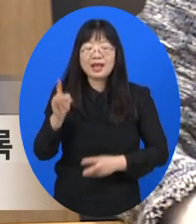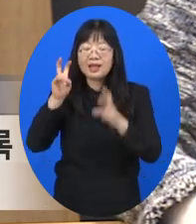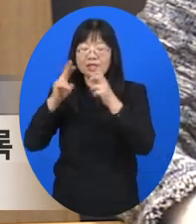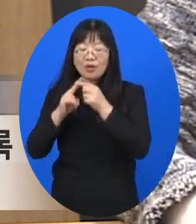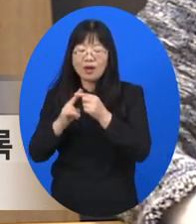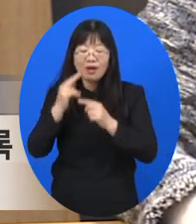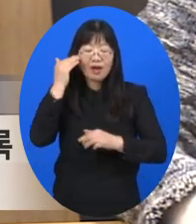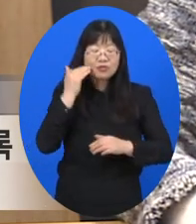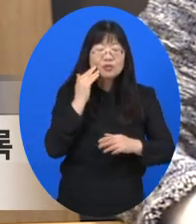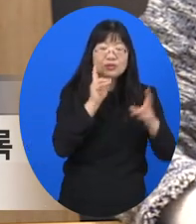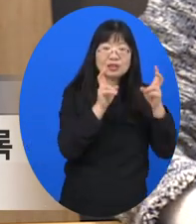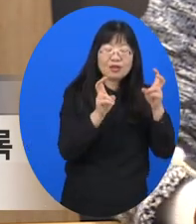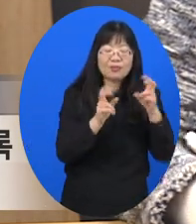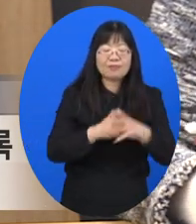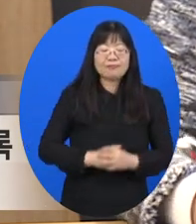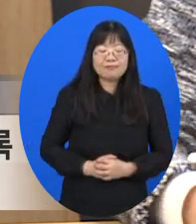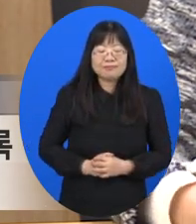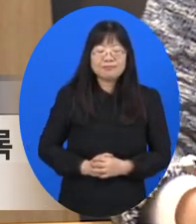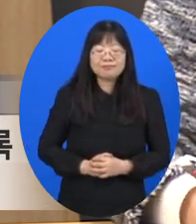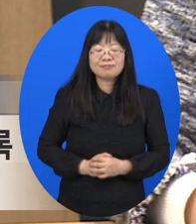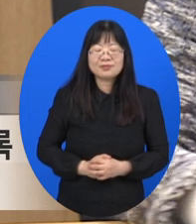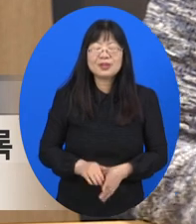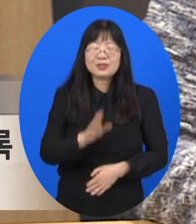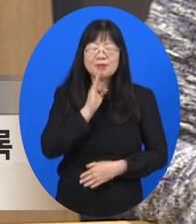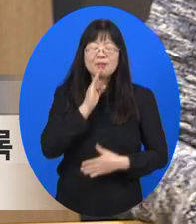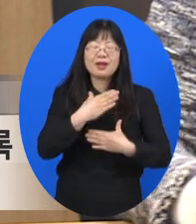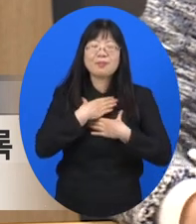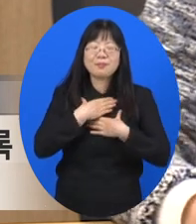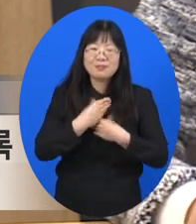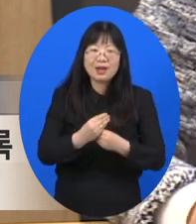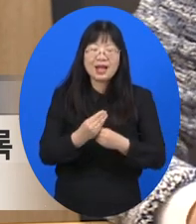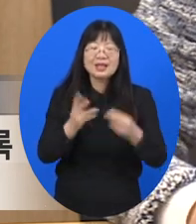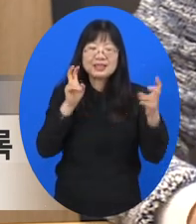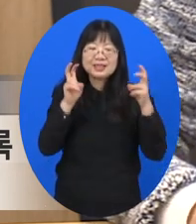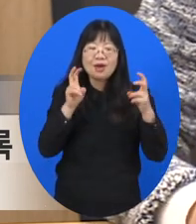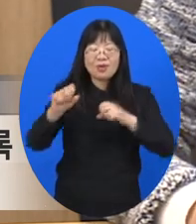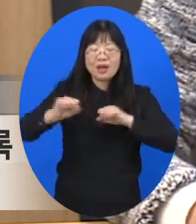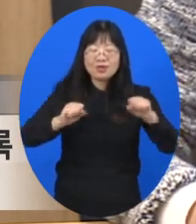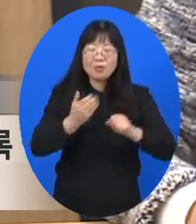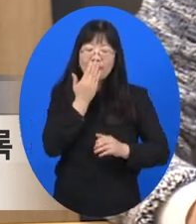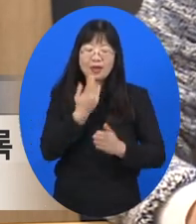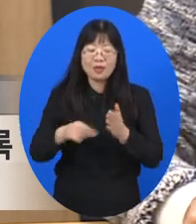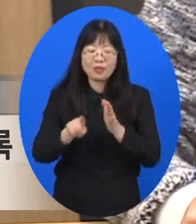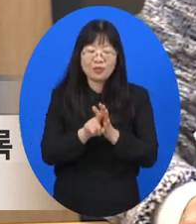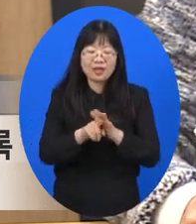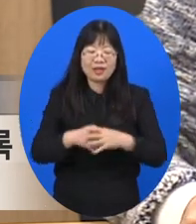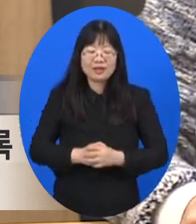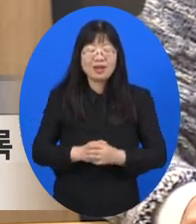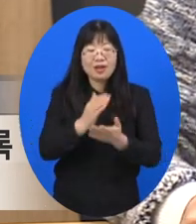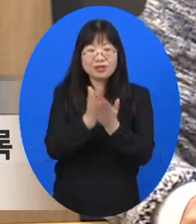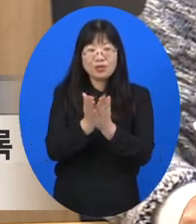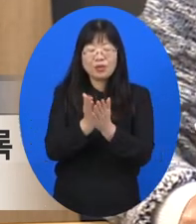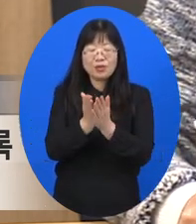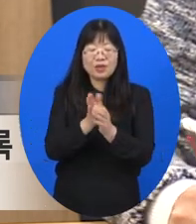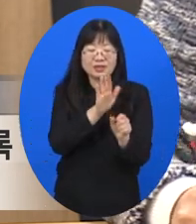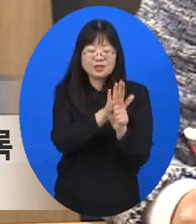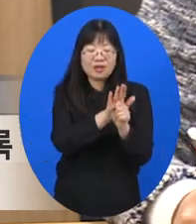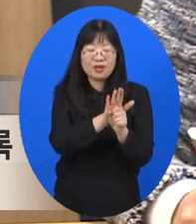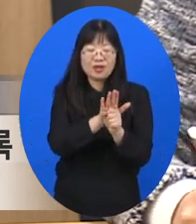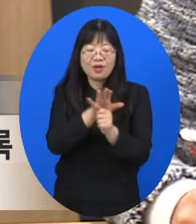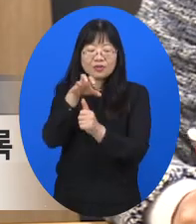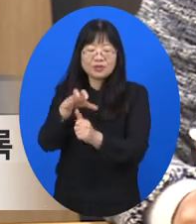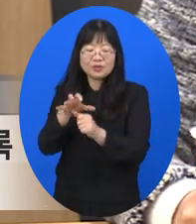우리 기업들이 마음 놓고 기업 활동할 수 있도록 각종 지원과 규제 완화